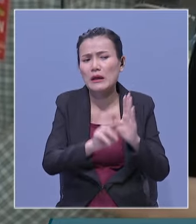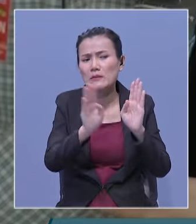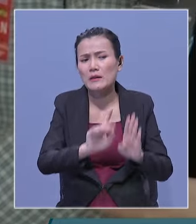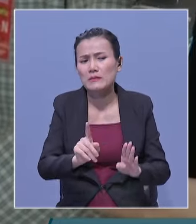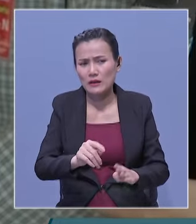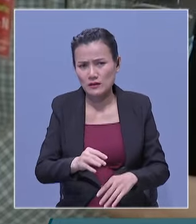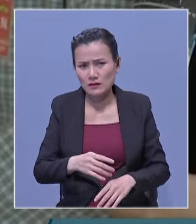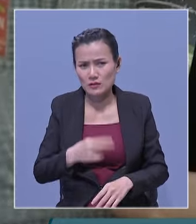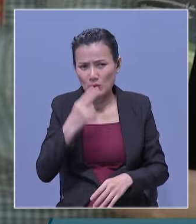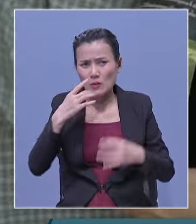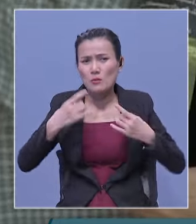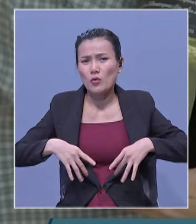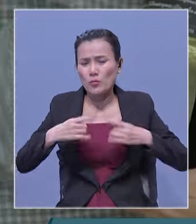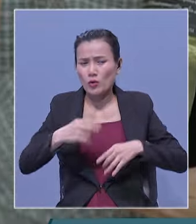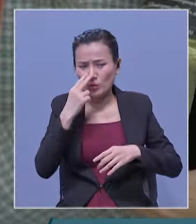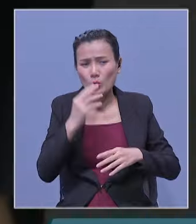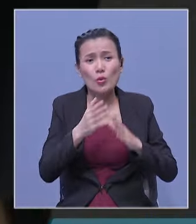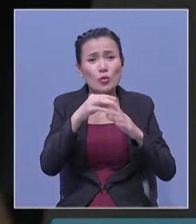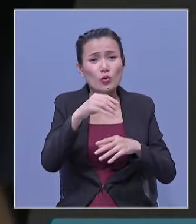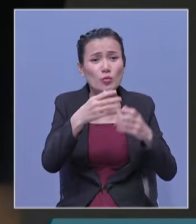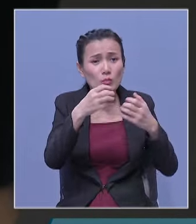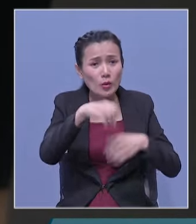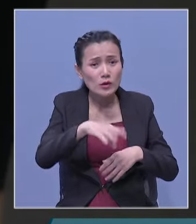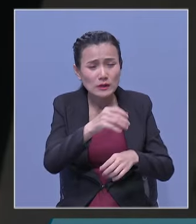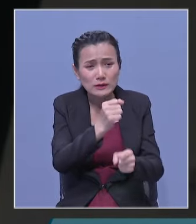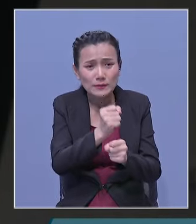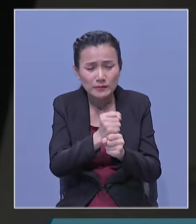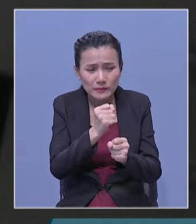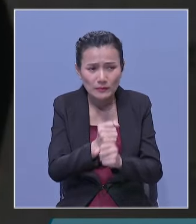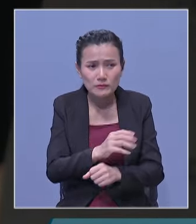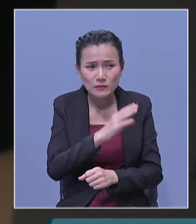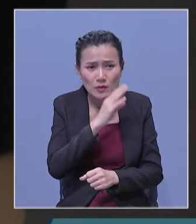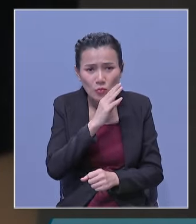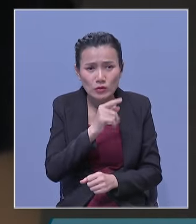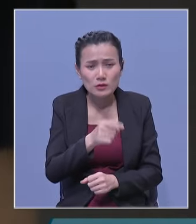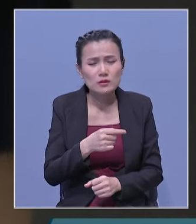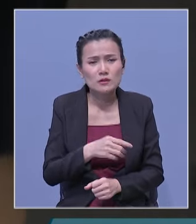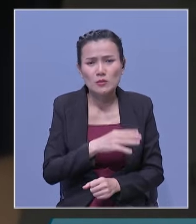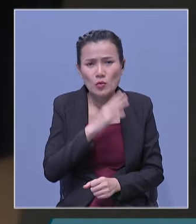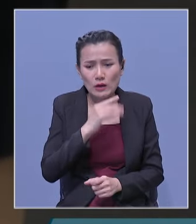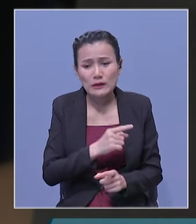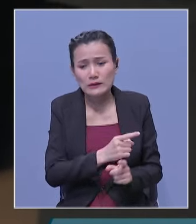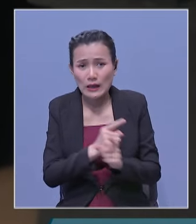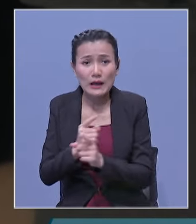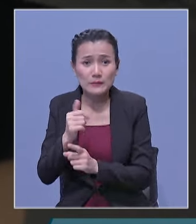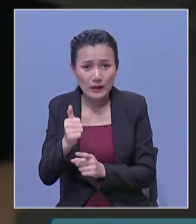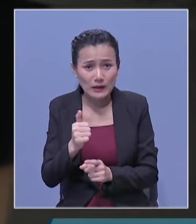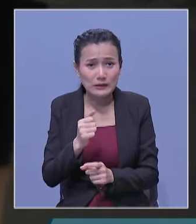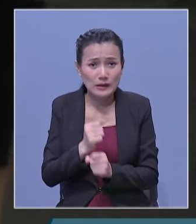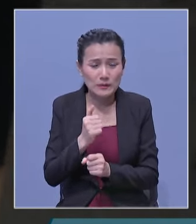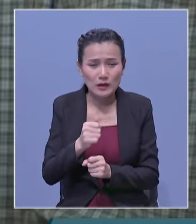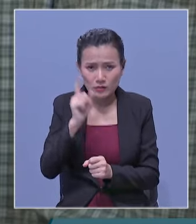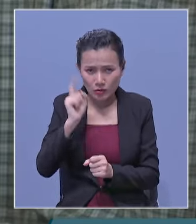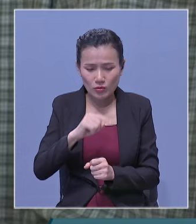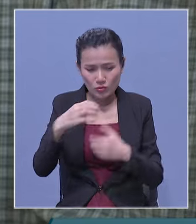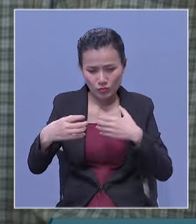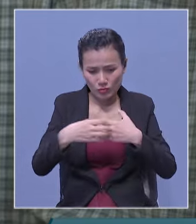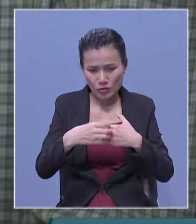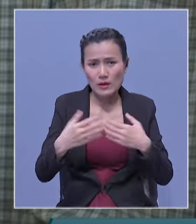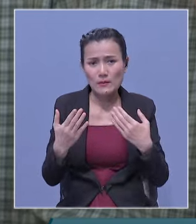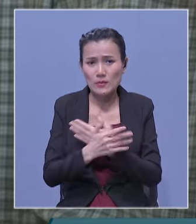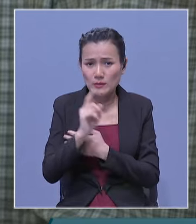เมินว่าผู้ผลิตนะคะถ้าหากว่าเป็นไปตามเรื่องนี้ก็จะหายไปครึ่งนึงเพราะต้องเปลี่ยนฉลากใหม่รวมถึงจะเกิดผลกระท